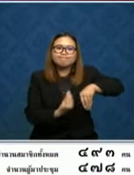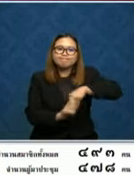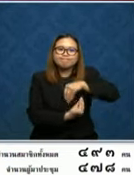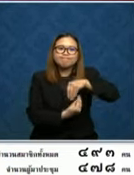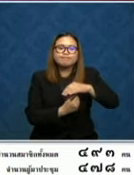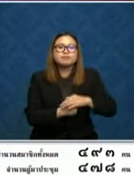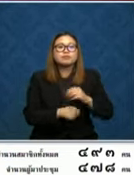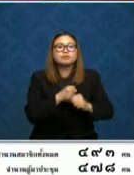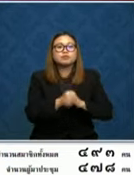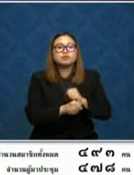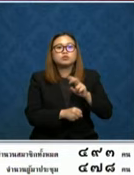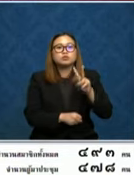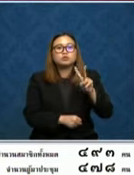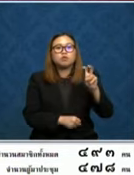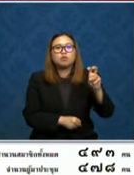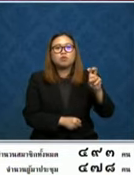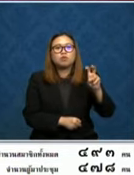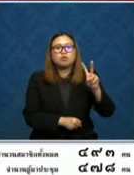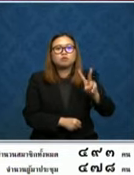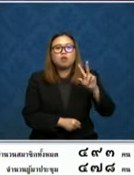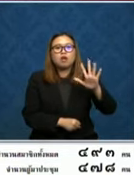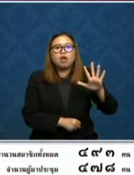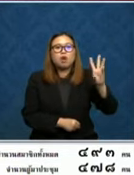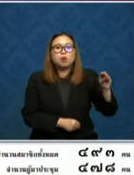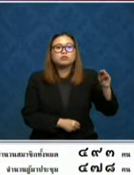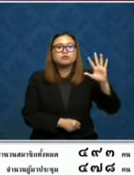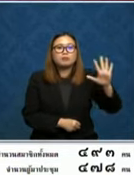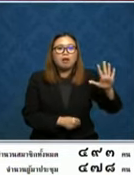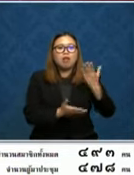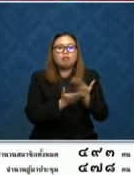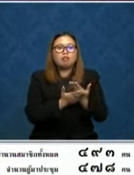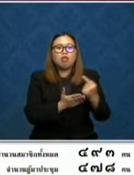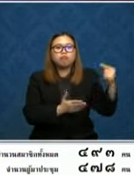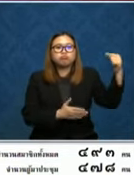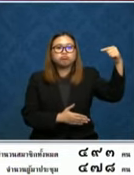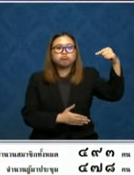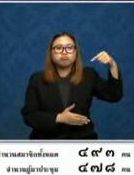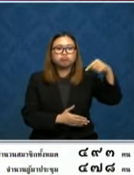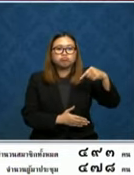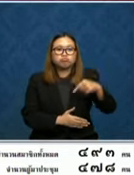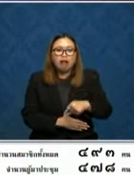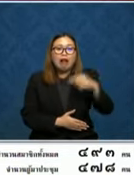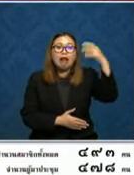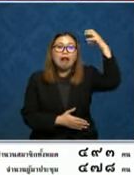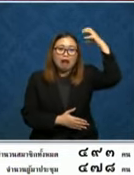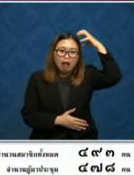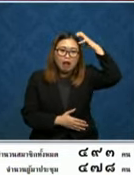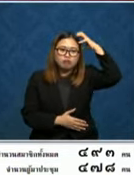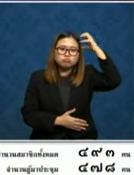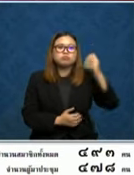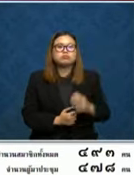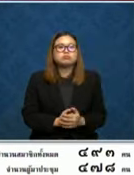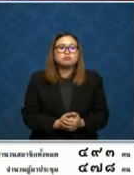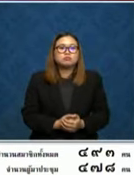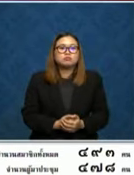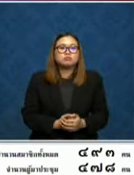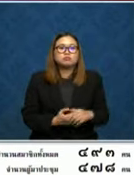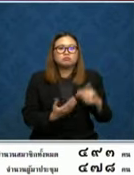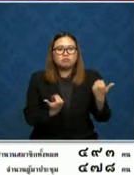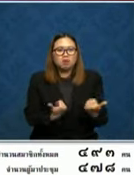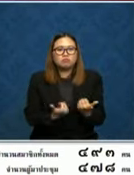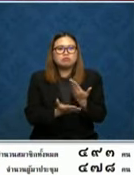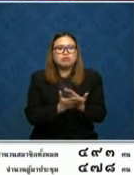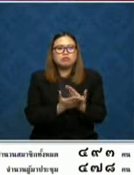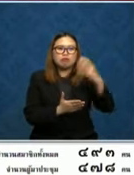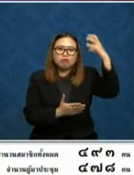ในปี2565ค่าเงินลาวอ่อนค่าลงกว่า 50% และยังคงอ่อนค่าต่อเนื่อง